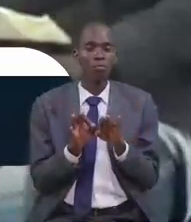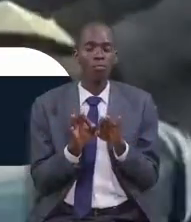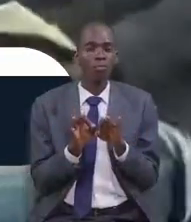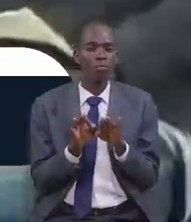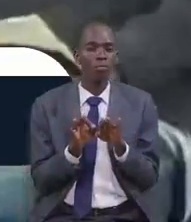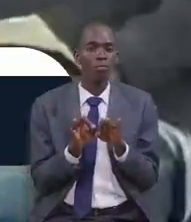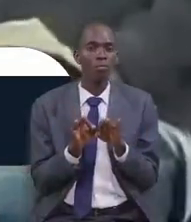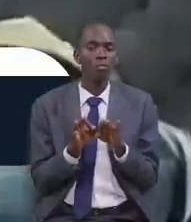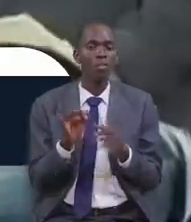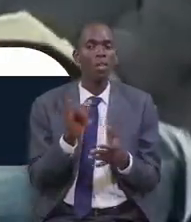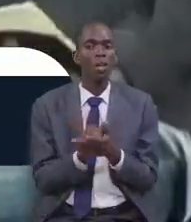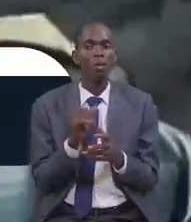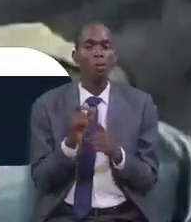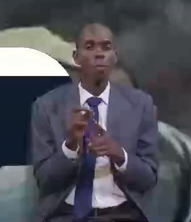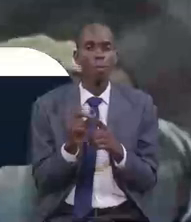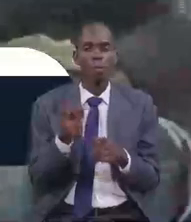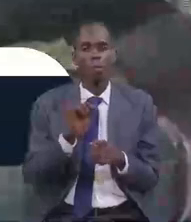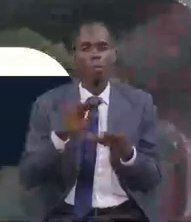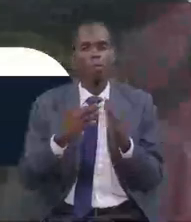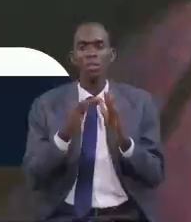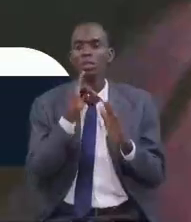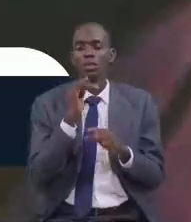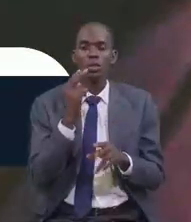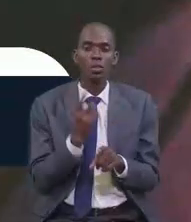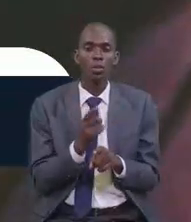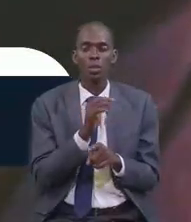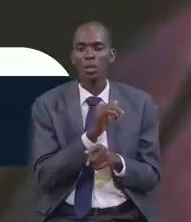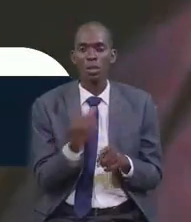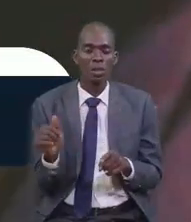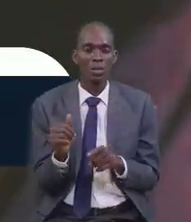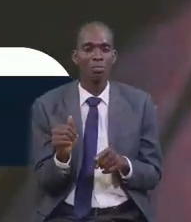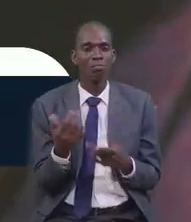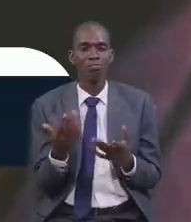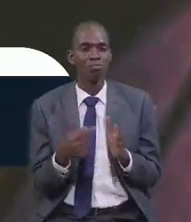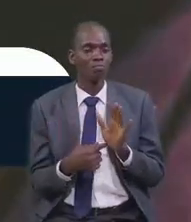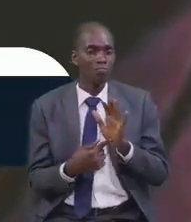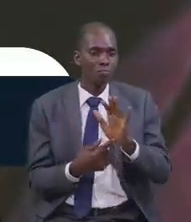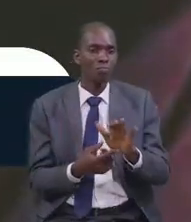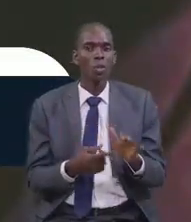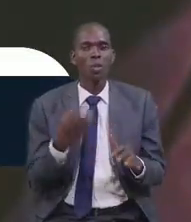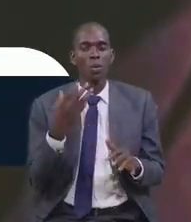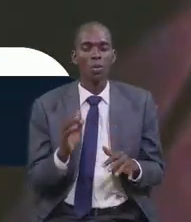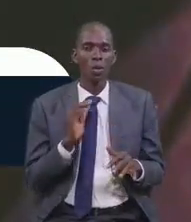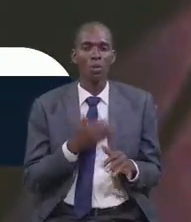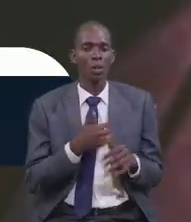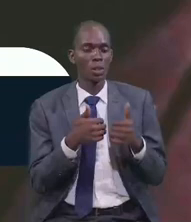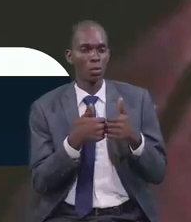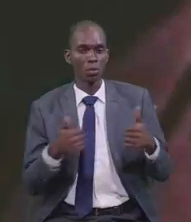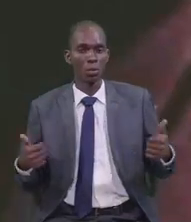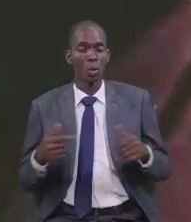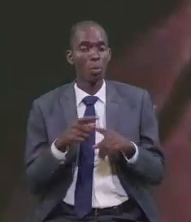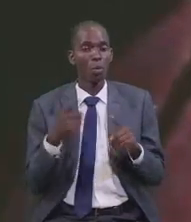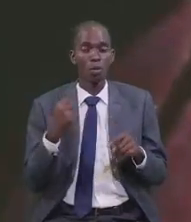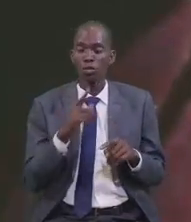c'est le symbole, c'est l'expression de notre séparation. Mais la séparation réelle,